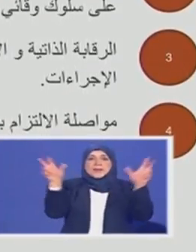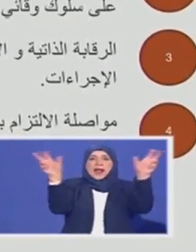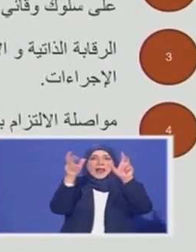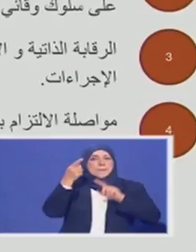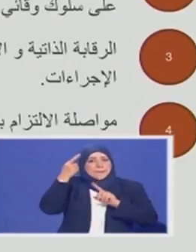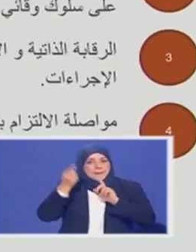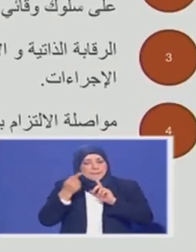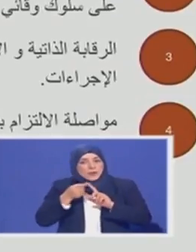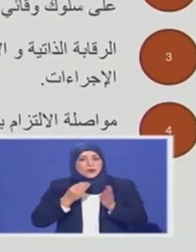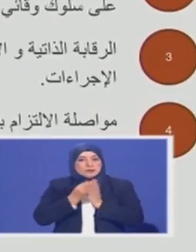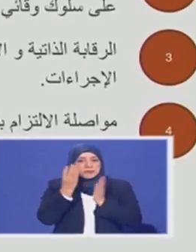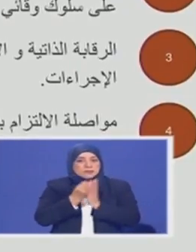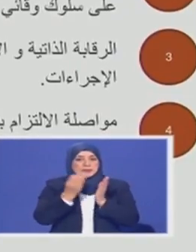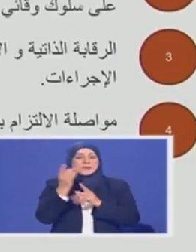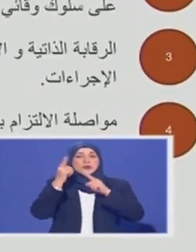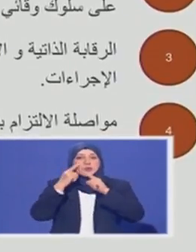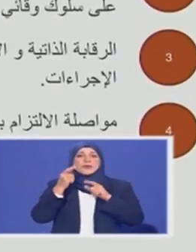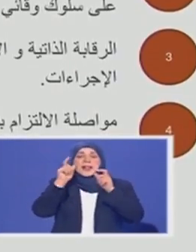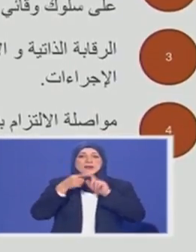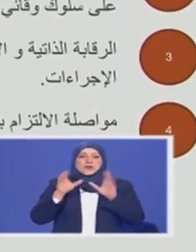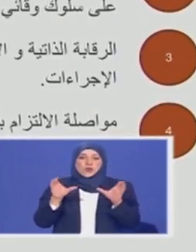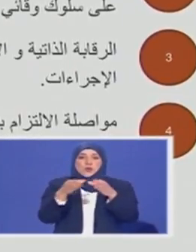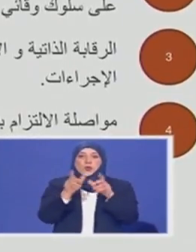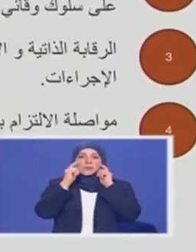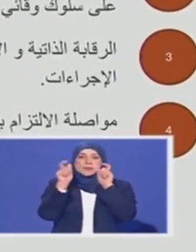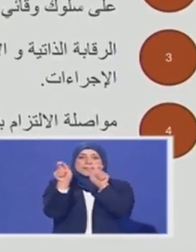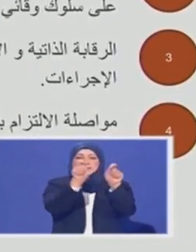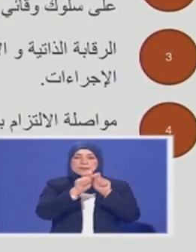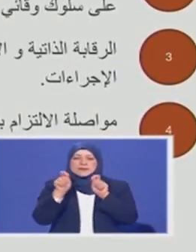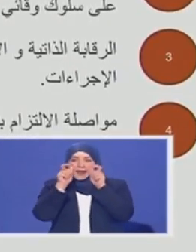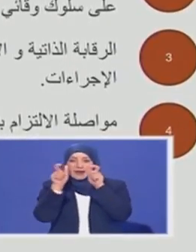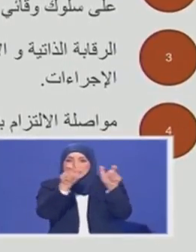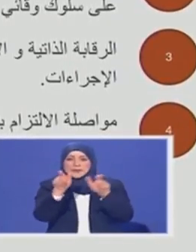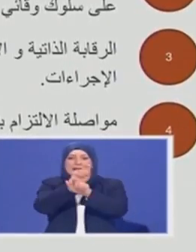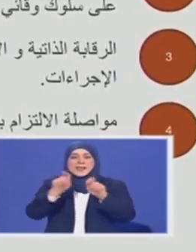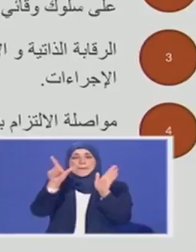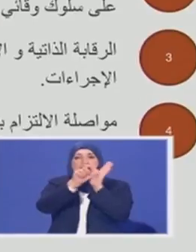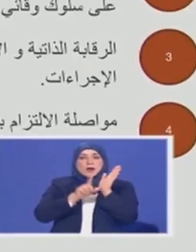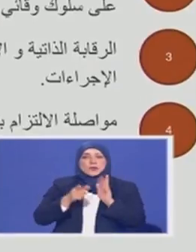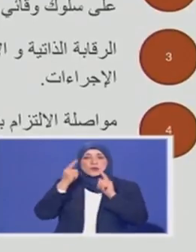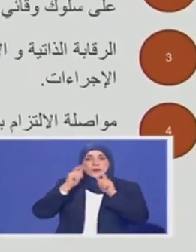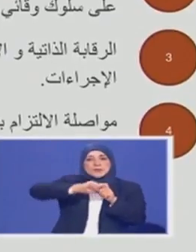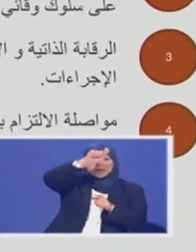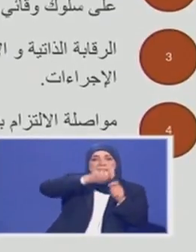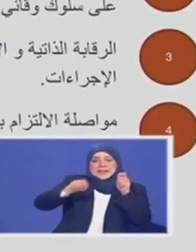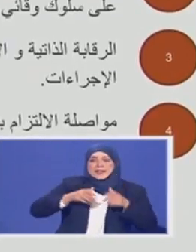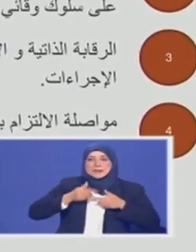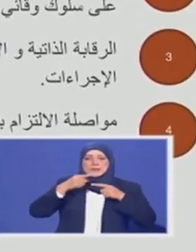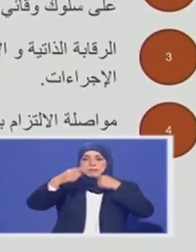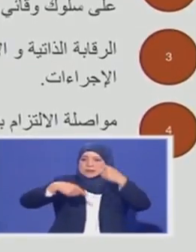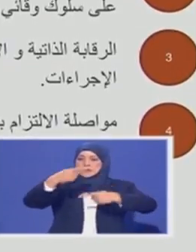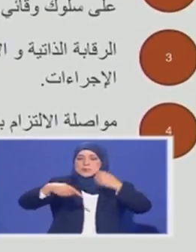الانخراط للبلديات وهياكل الرقابه في ضمان احترام القانون التقييم المستمر هذا باش يكون وقدرتنا